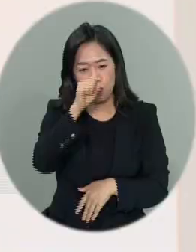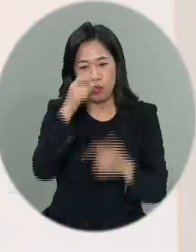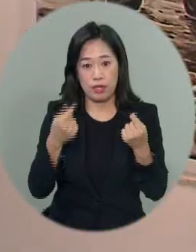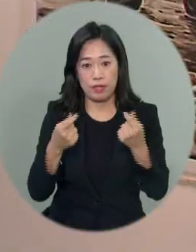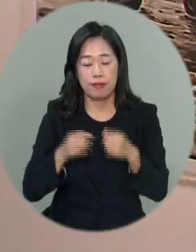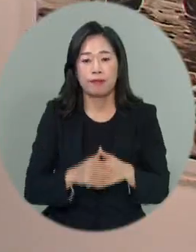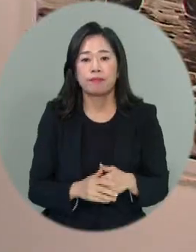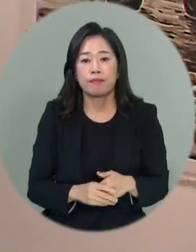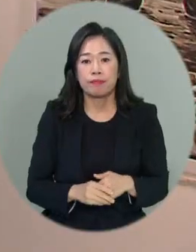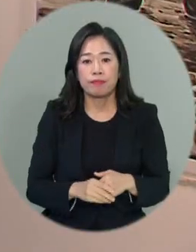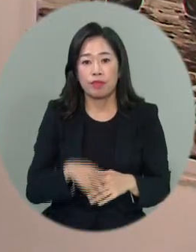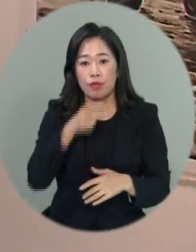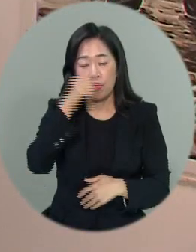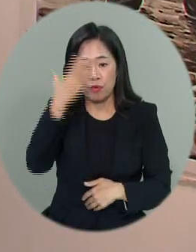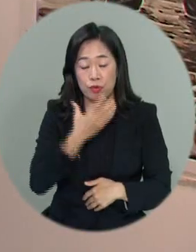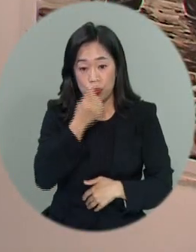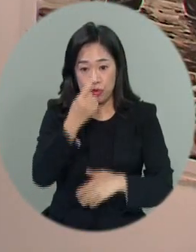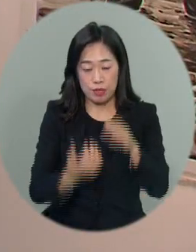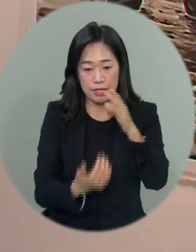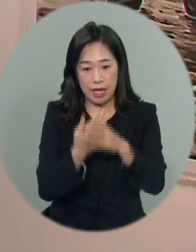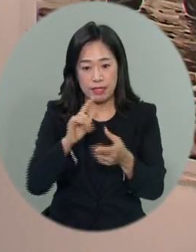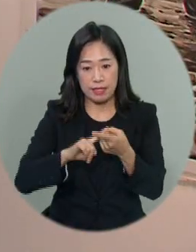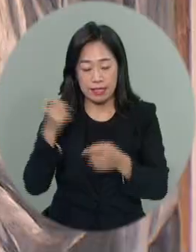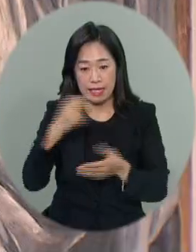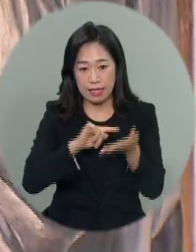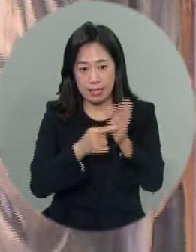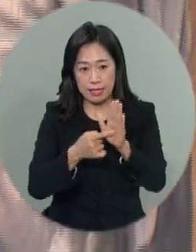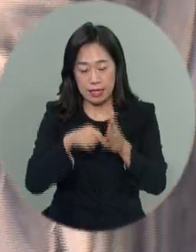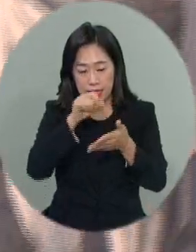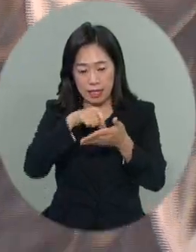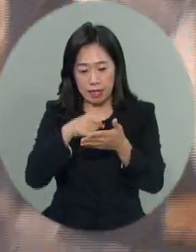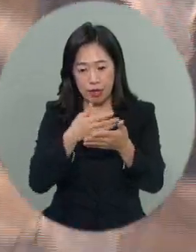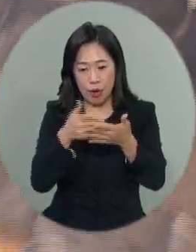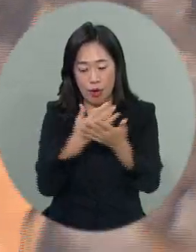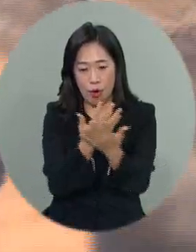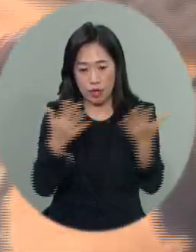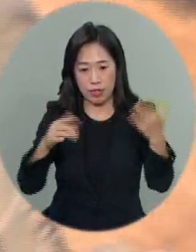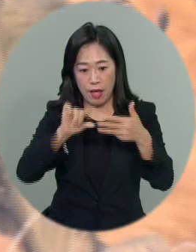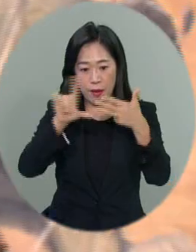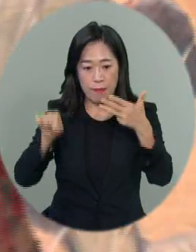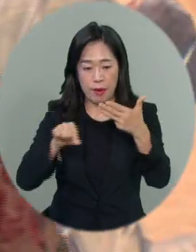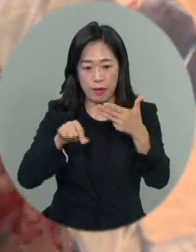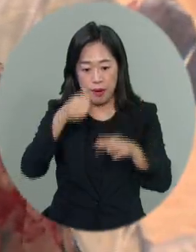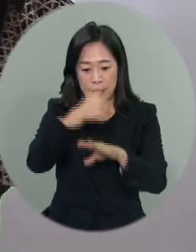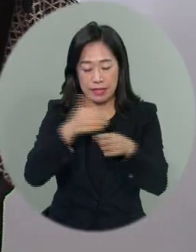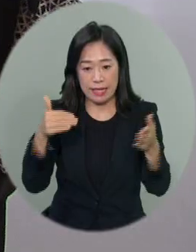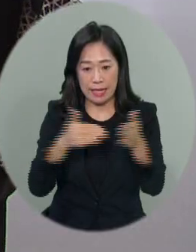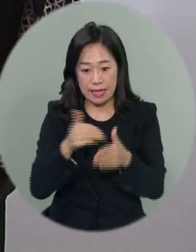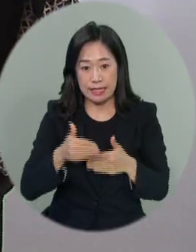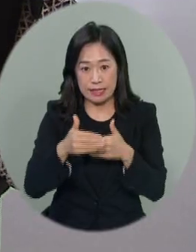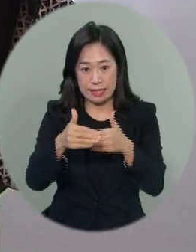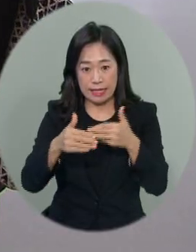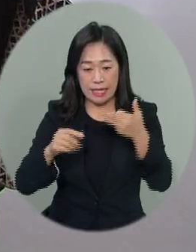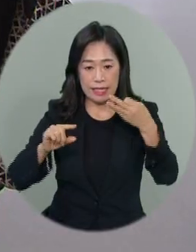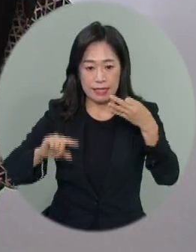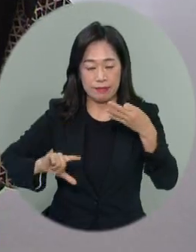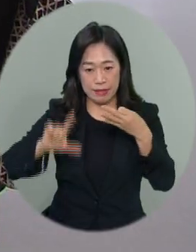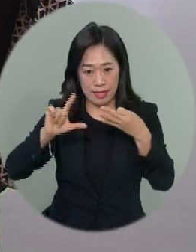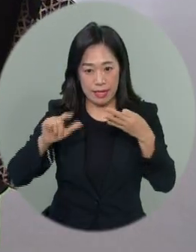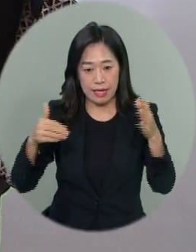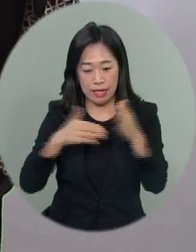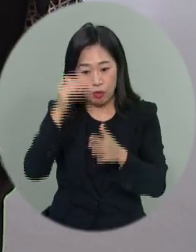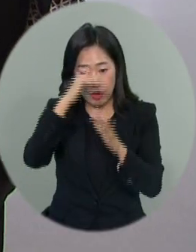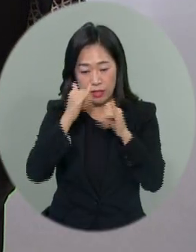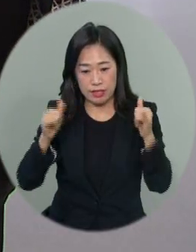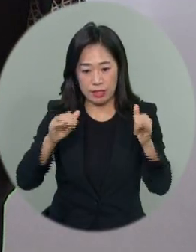좋겠습니다. 여순 사건을 재조명하는 여순 기록화전은 이달 말까지 진행되고 오는 14일엔